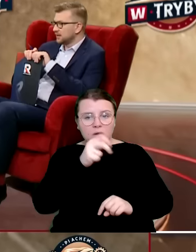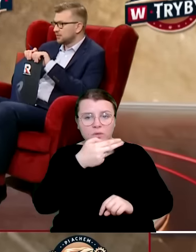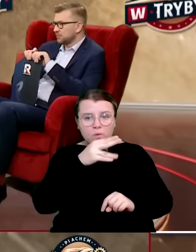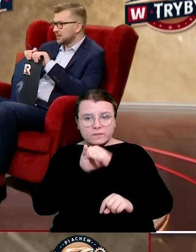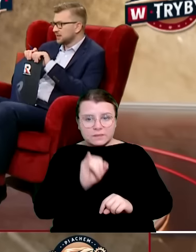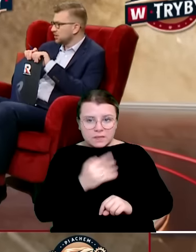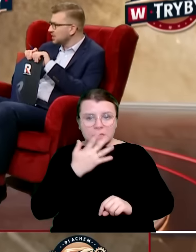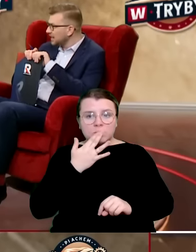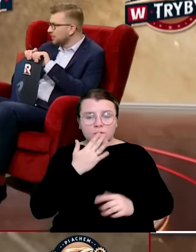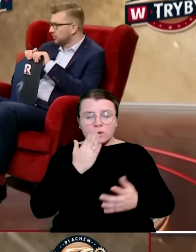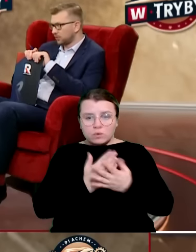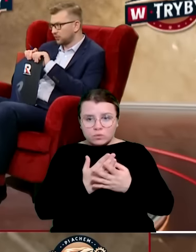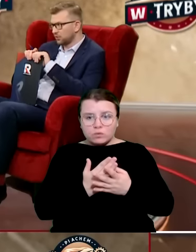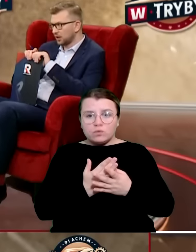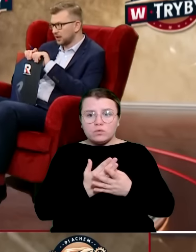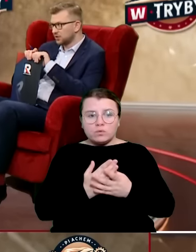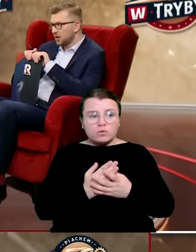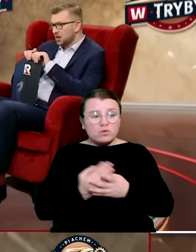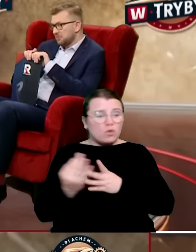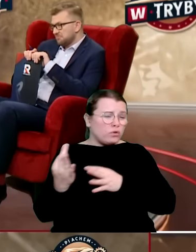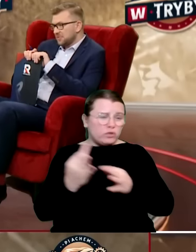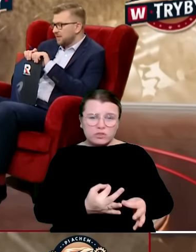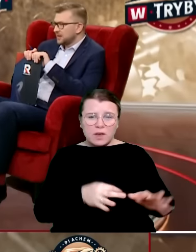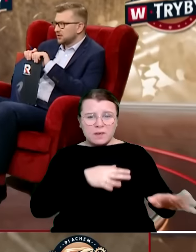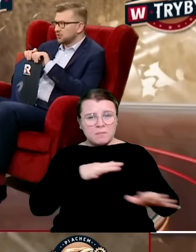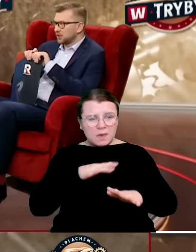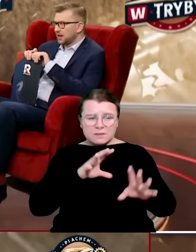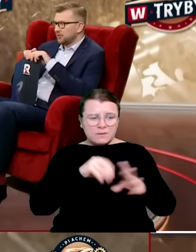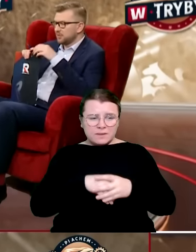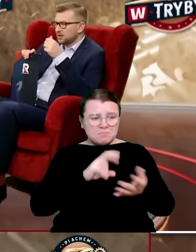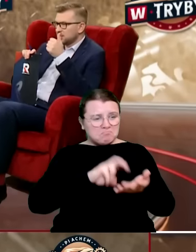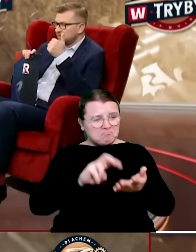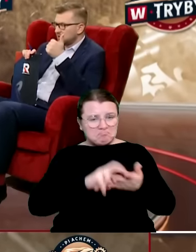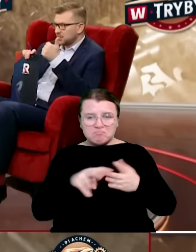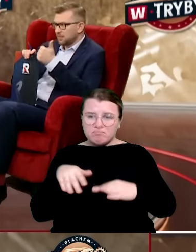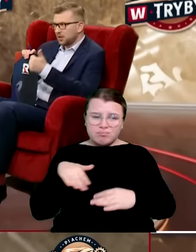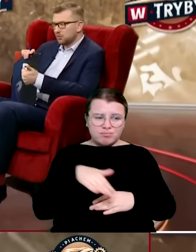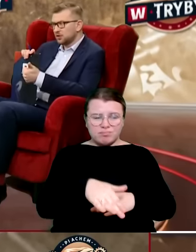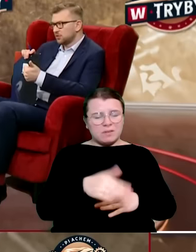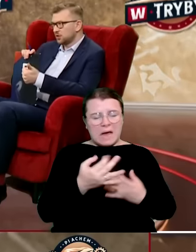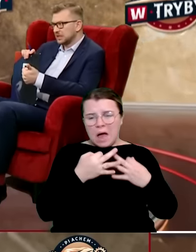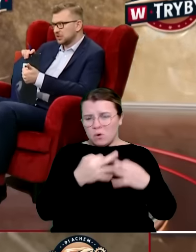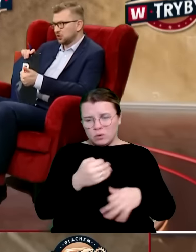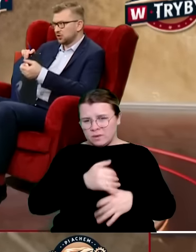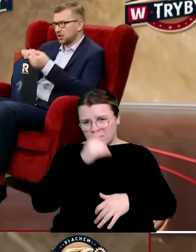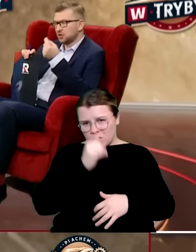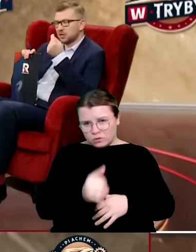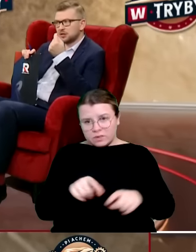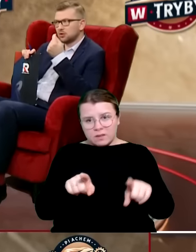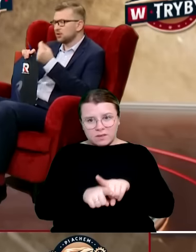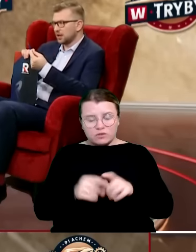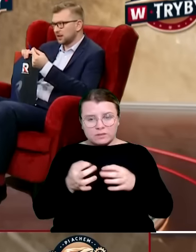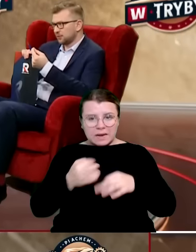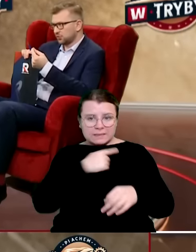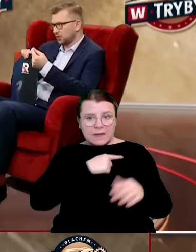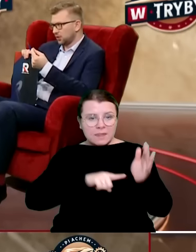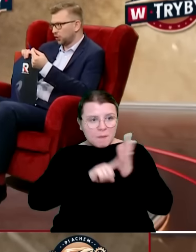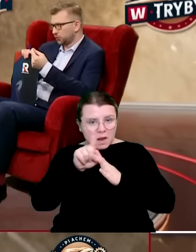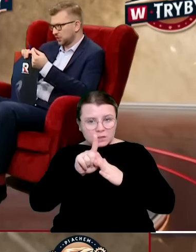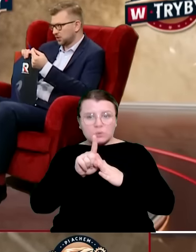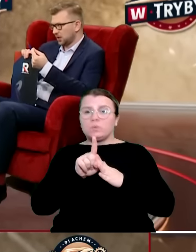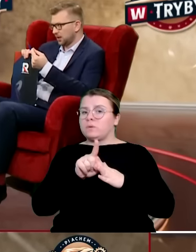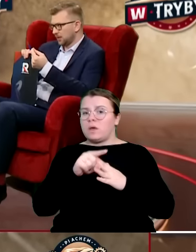nadal są miejsca, gdzie się nie da po prostu dojechać. Nie wiem, na co oni czekają, tym bardziej, że macie, temperatury są coraz niższe, coraz trudniej jest